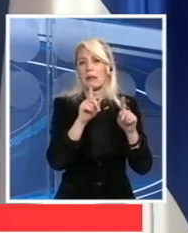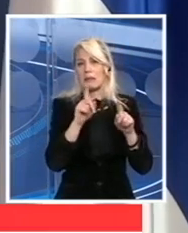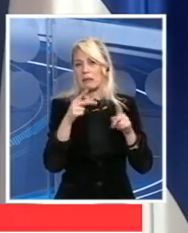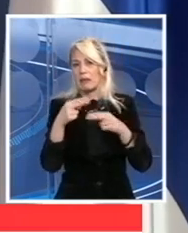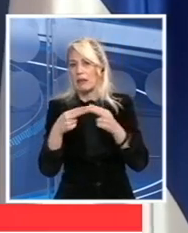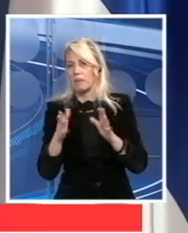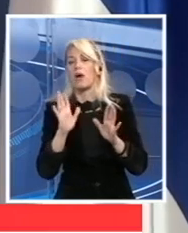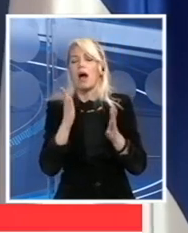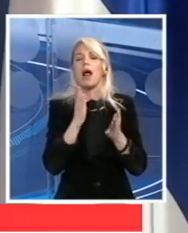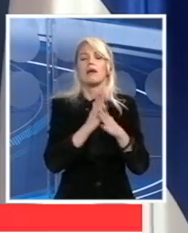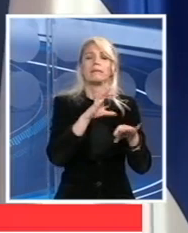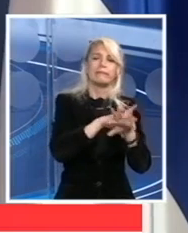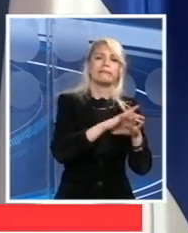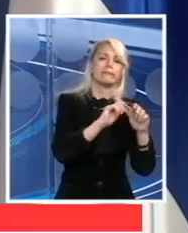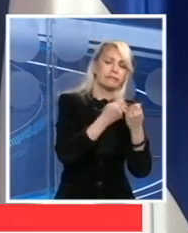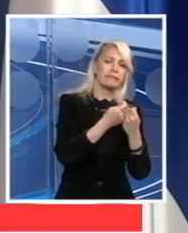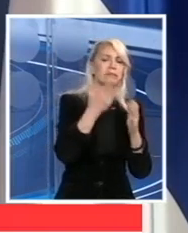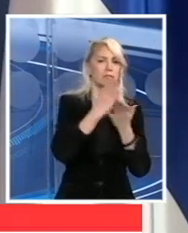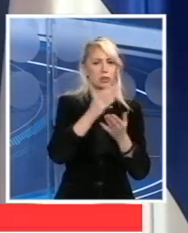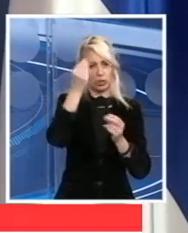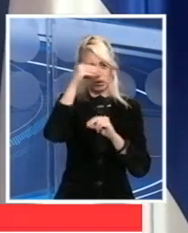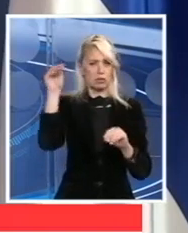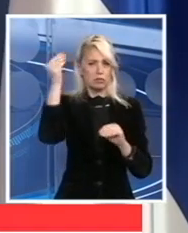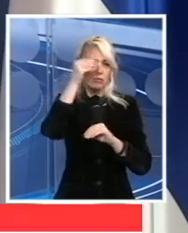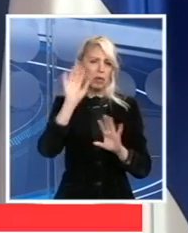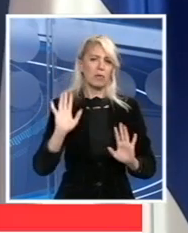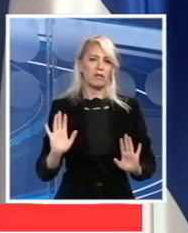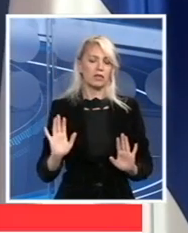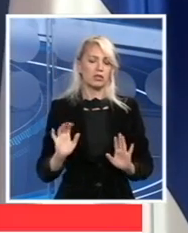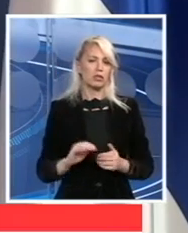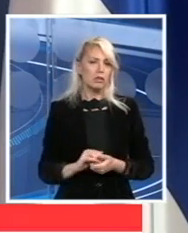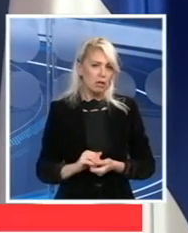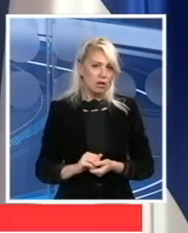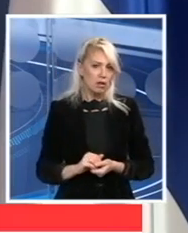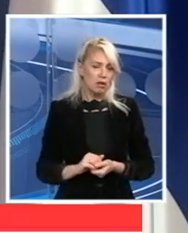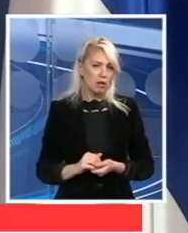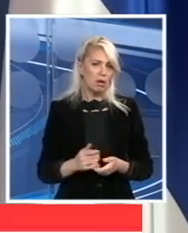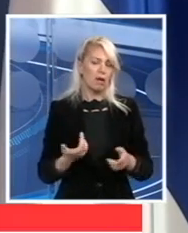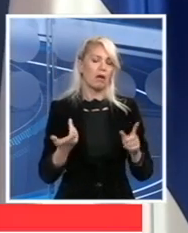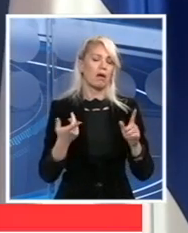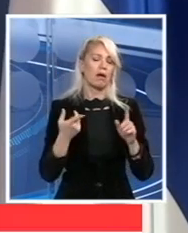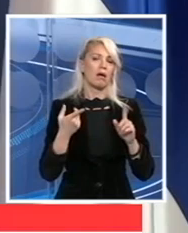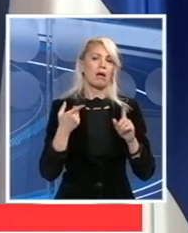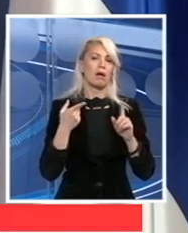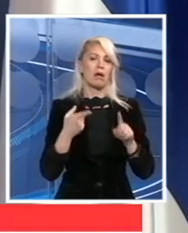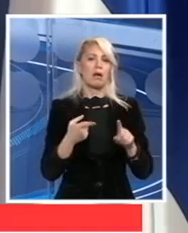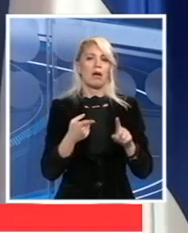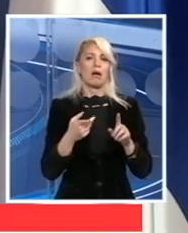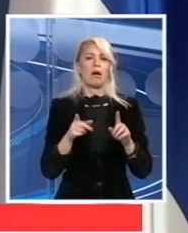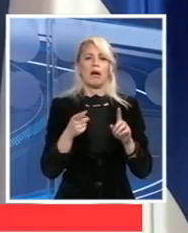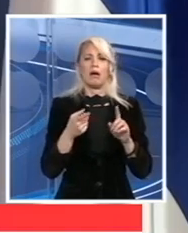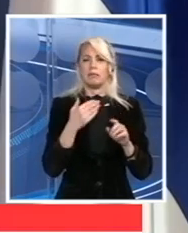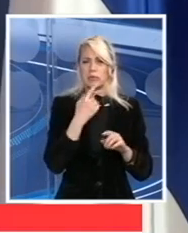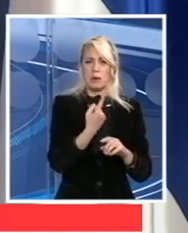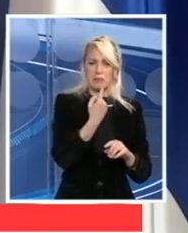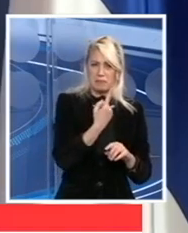praktično saopštavati. Iz toga će se morati izvlačiti zaključci vezani za ponašanja i po prvom pitanju i po drugom